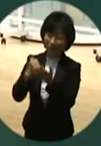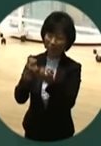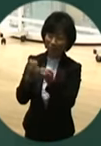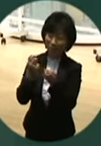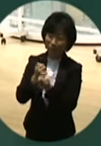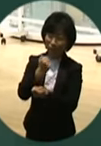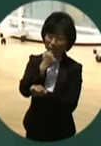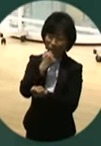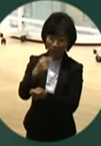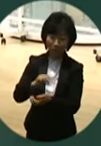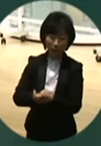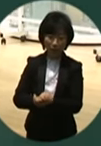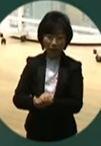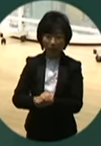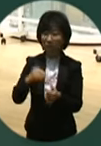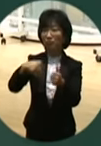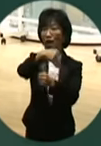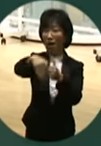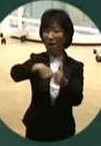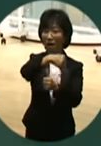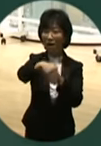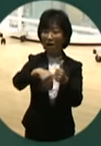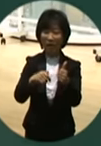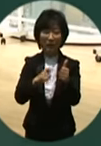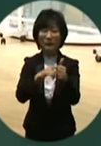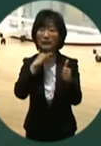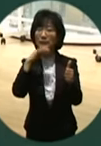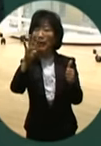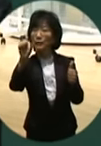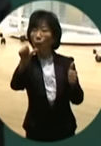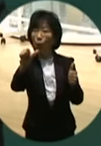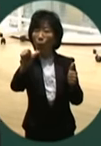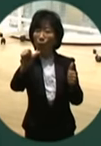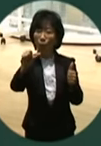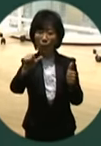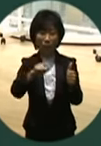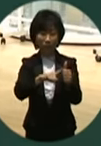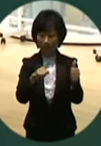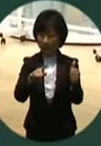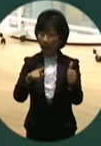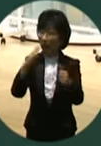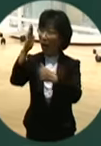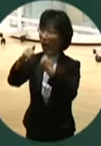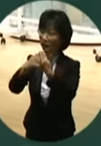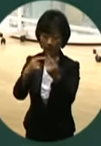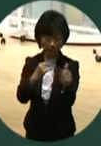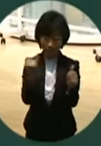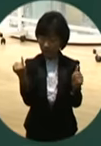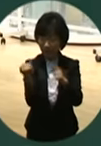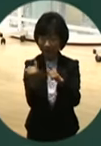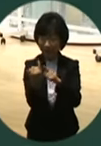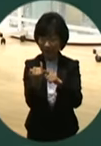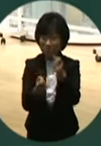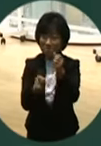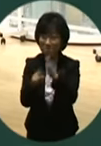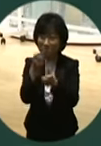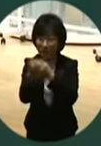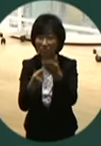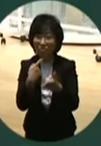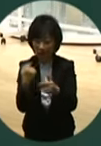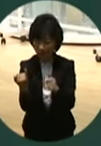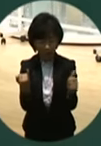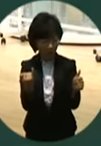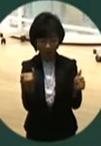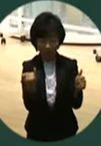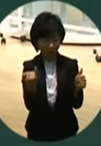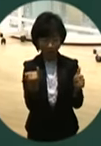somehow God has prepared him that there was this 45-year-old virgin man that she married him. 그때 그 사람 그